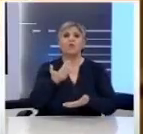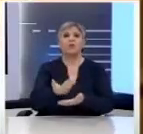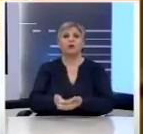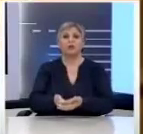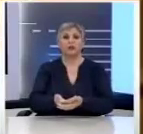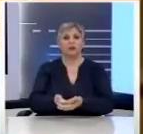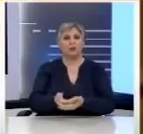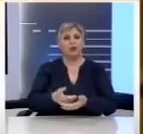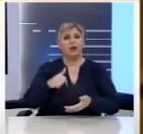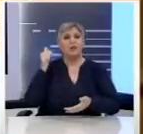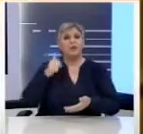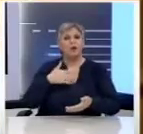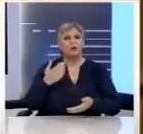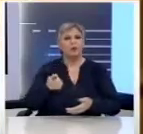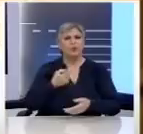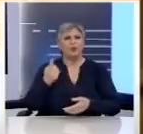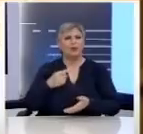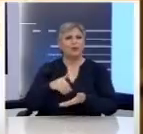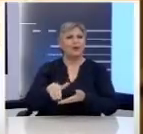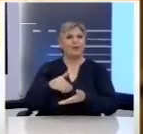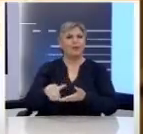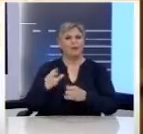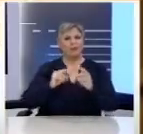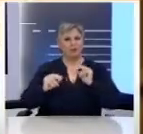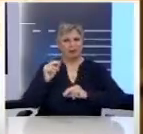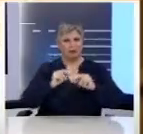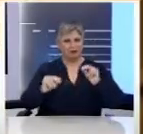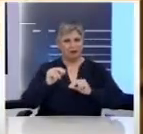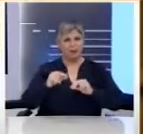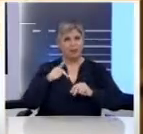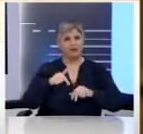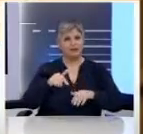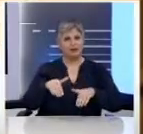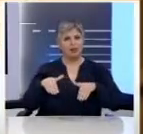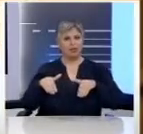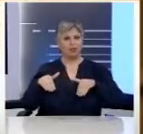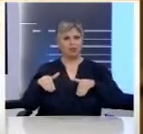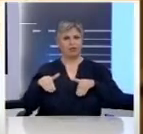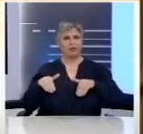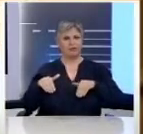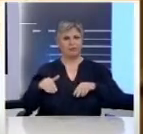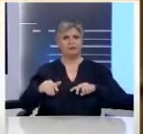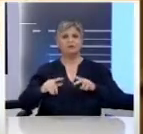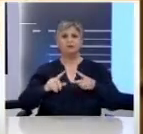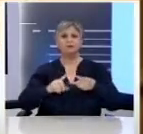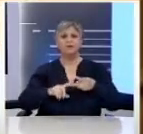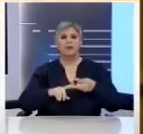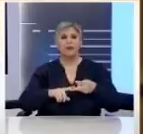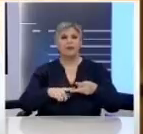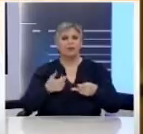ταμπού για την ελληνική κοινωνία, αναδιπλώνεστε. Το δεύτερο που δεν καταλάβατε είναι ότι δώσατε ένα τυχές